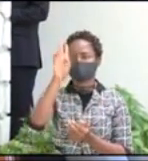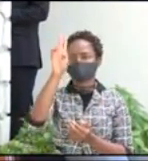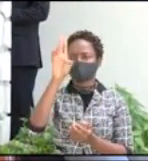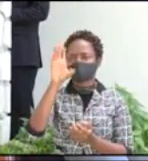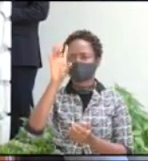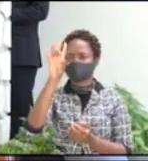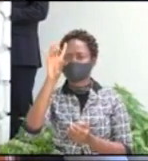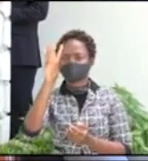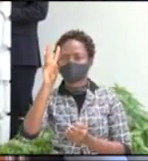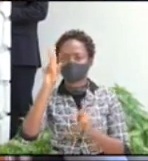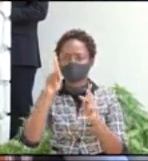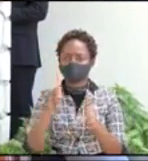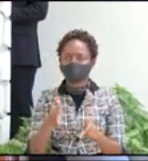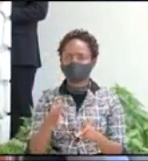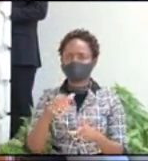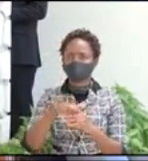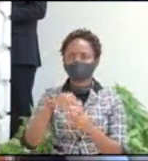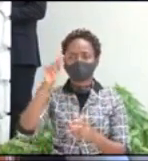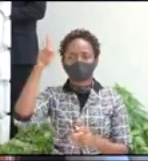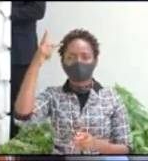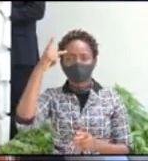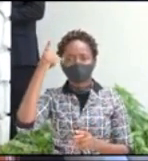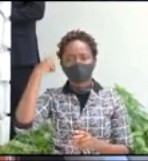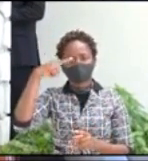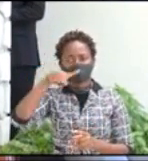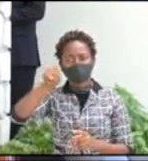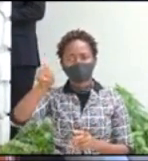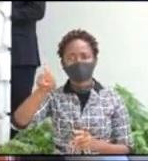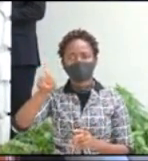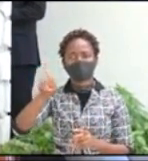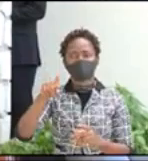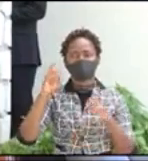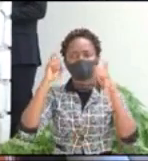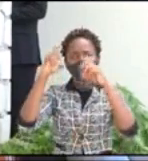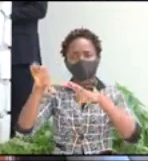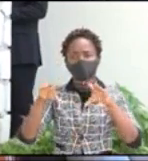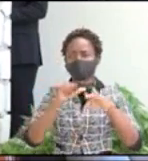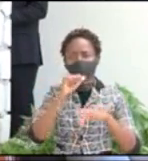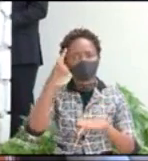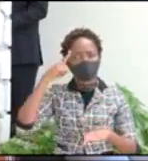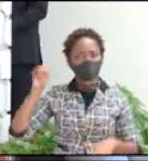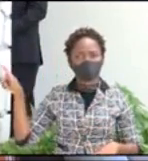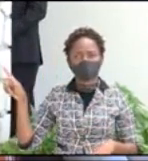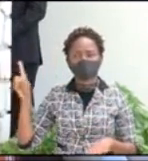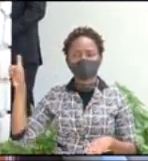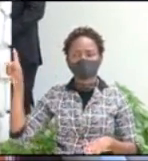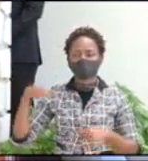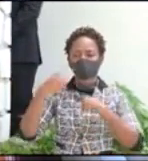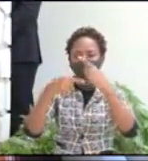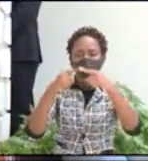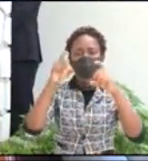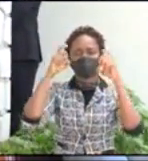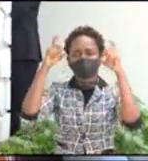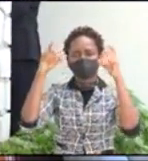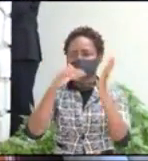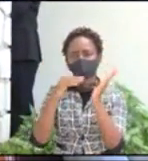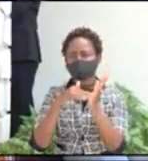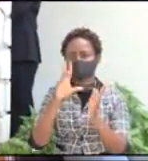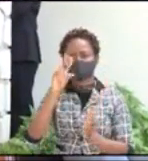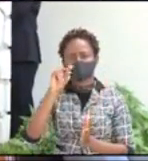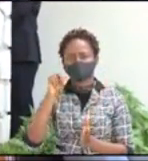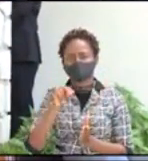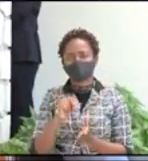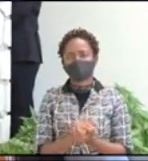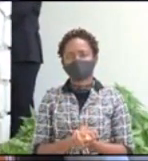pas, 286 partis politiques. C'est pour nous l'élection. Ce n'est pas pour moi, parce que moi-même, je ne vais pas aller dans l'élection encore. Je ne suis pas candidat à